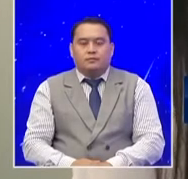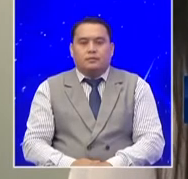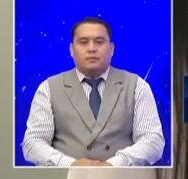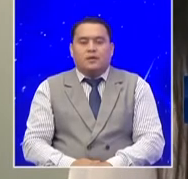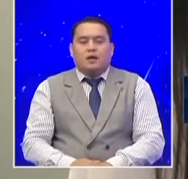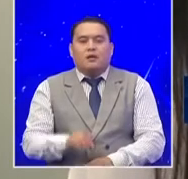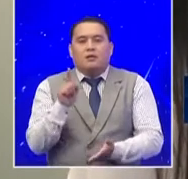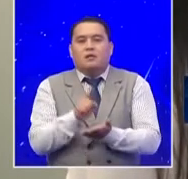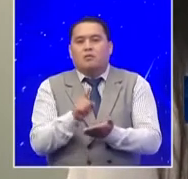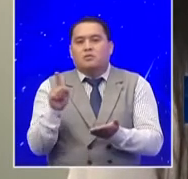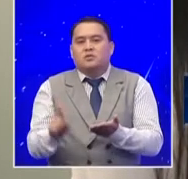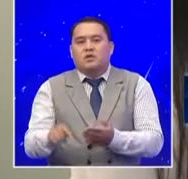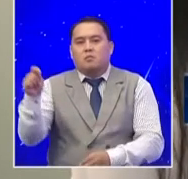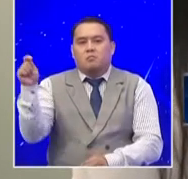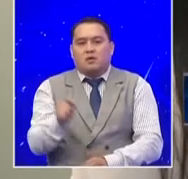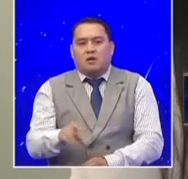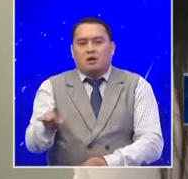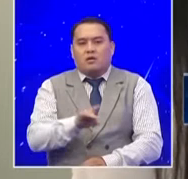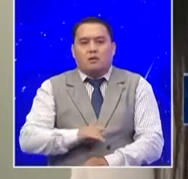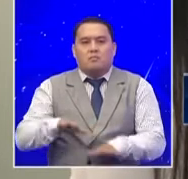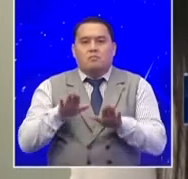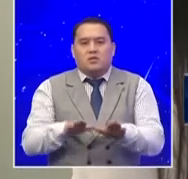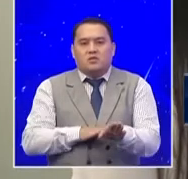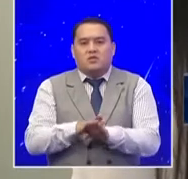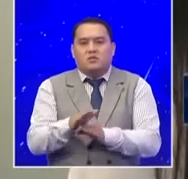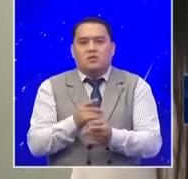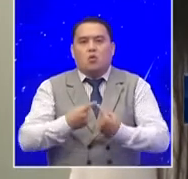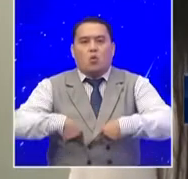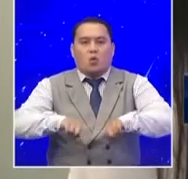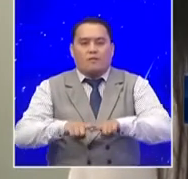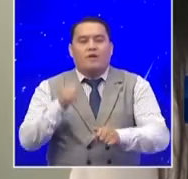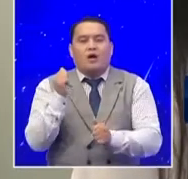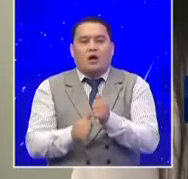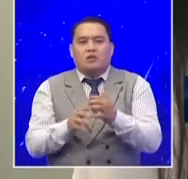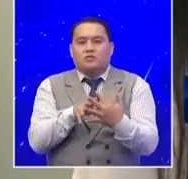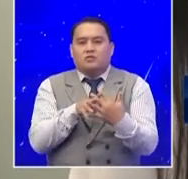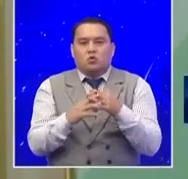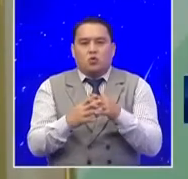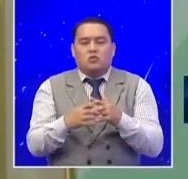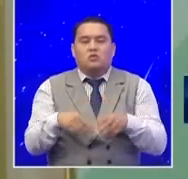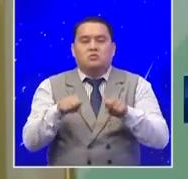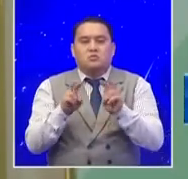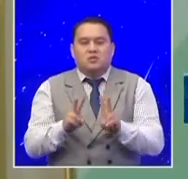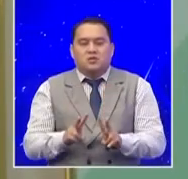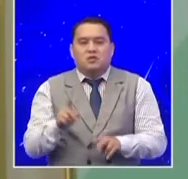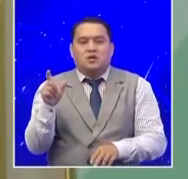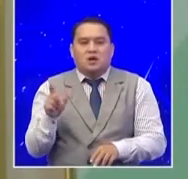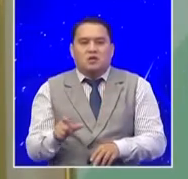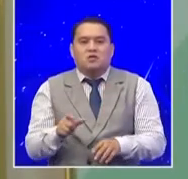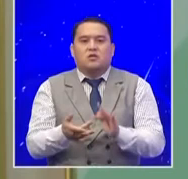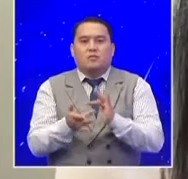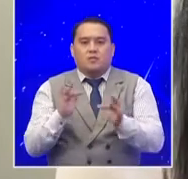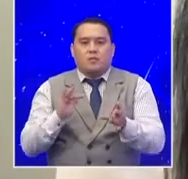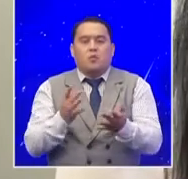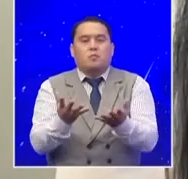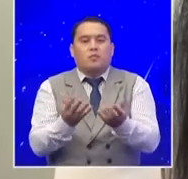Жителям не обязательно обивать пороги районных местных исполнительных органов. В каждом сельском округе есть уголки онлайн-приемных. Это удобно